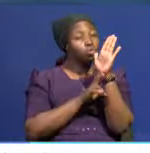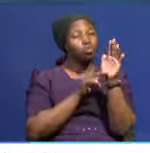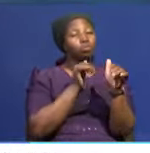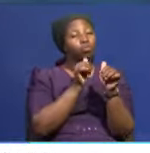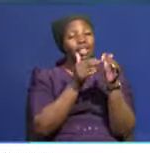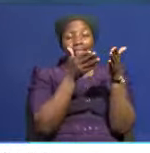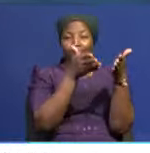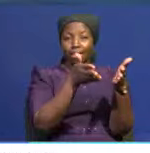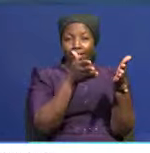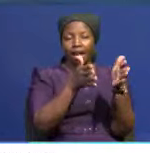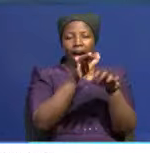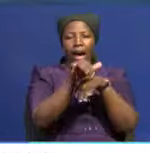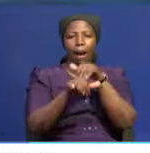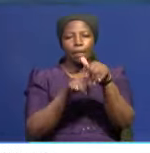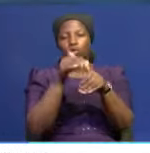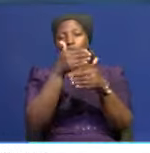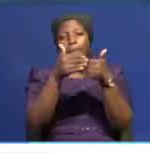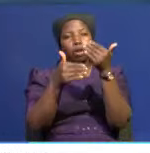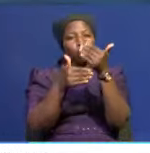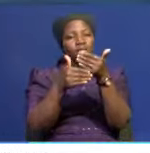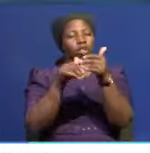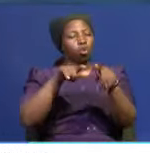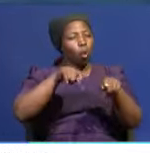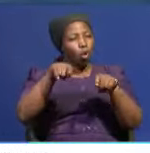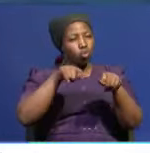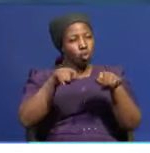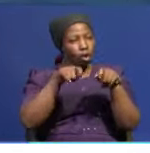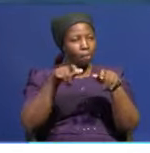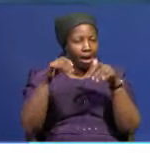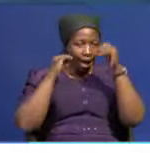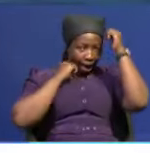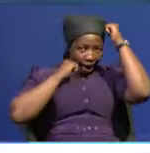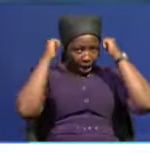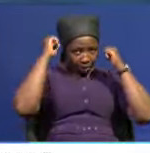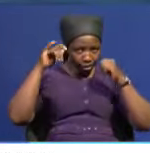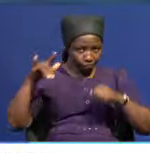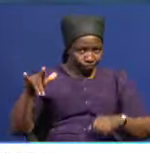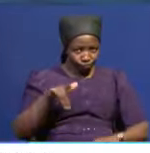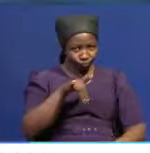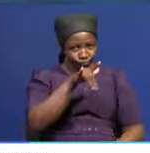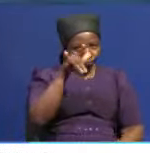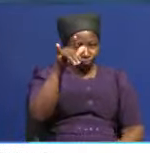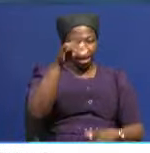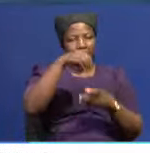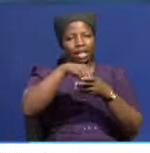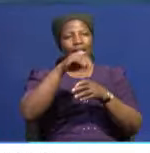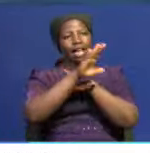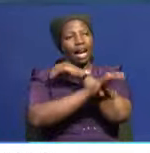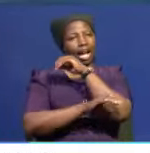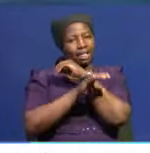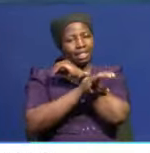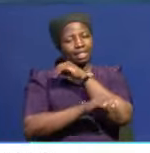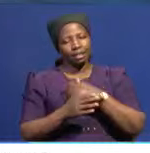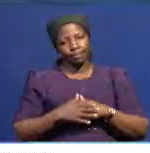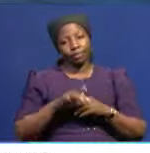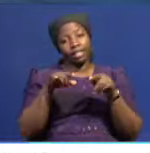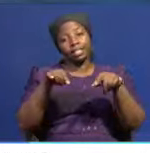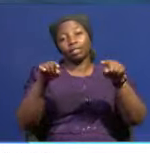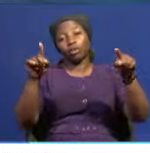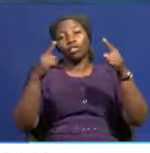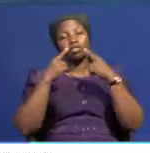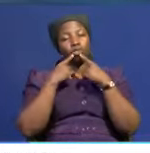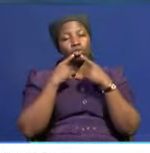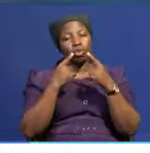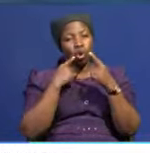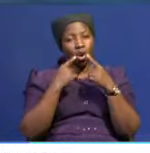na jeshi la wanahewa na vikosi vya ulinzi humu nchini. Akizungumza alipoongoza hafla ya maadhimisho ya miaka 60 tangu kuanzishwa kwa kikosi